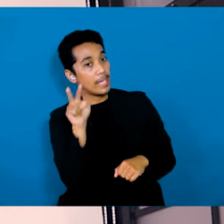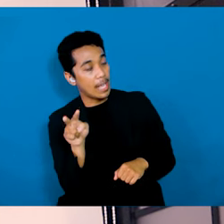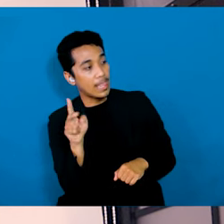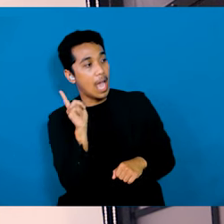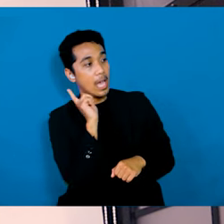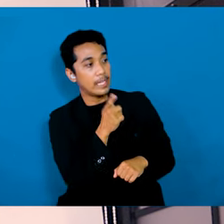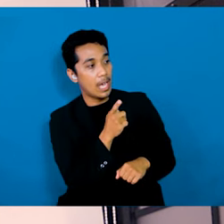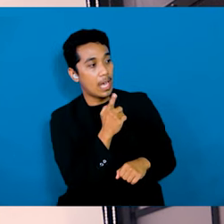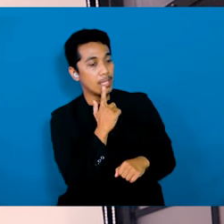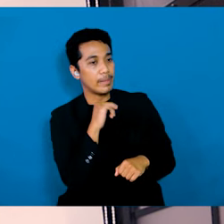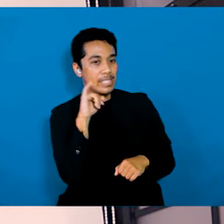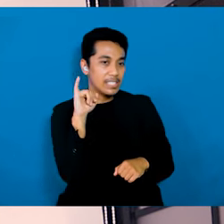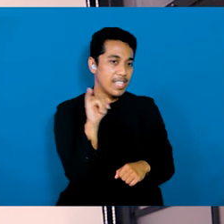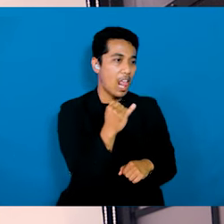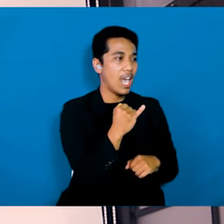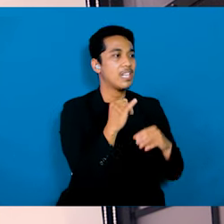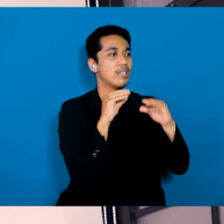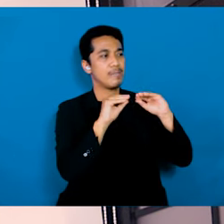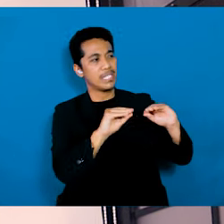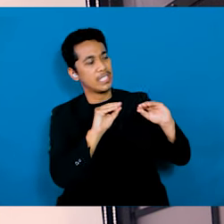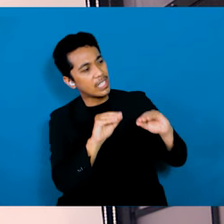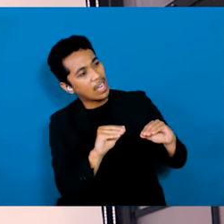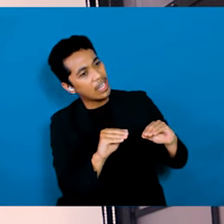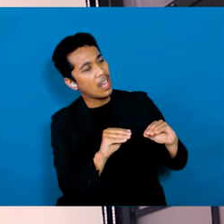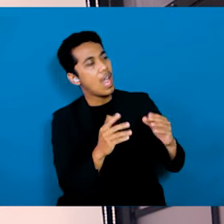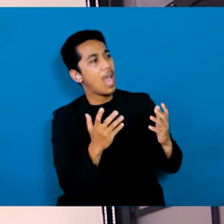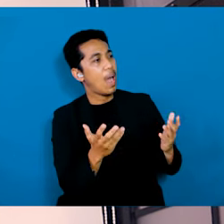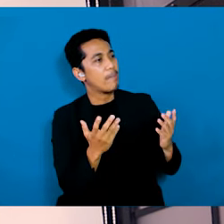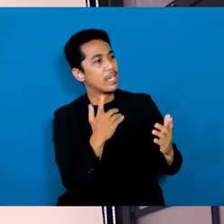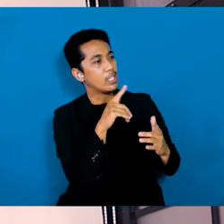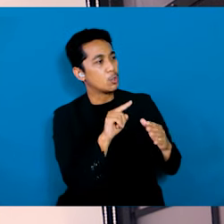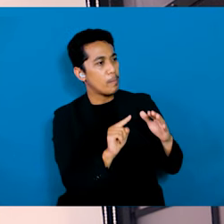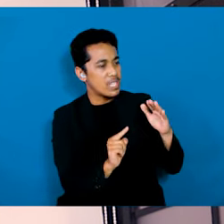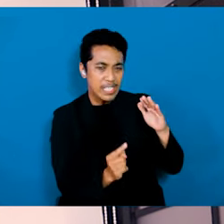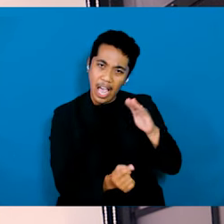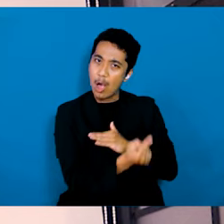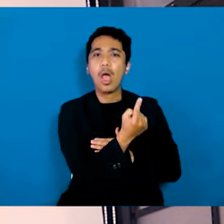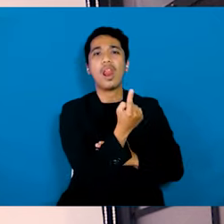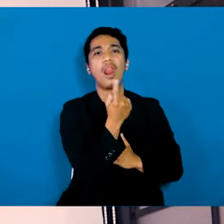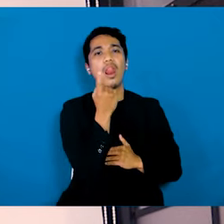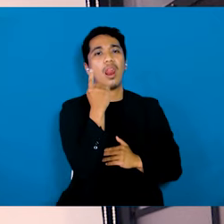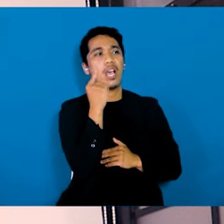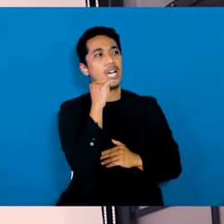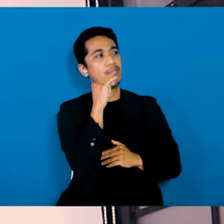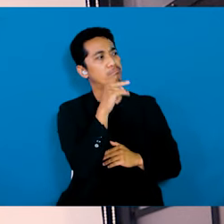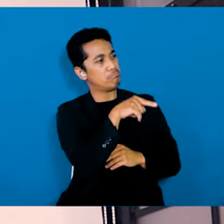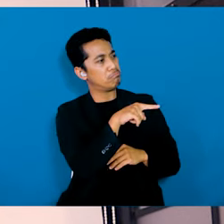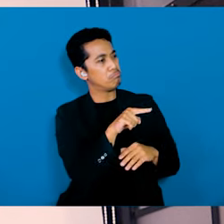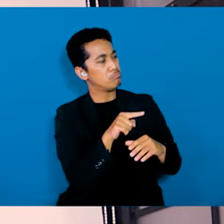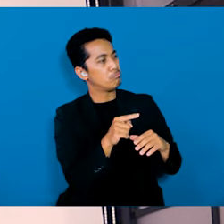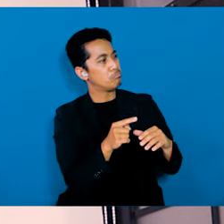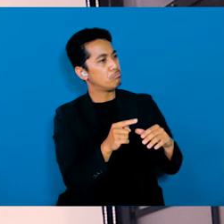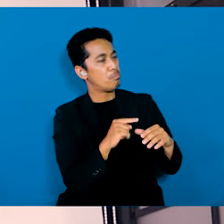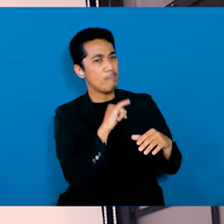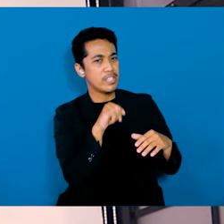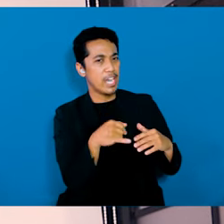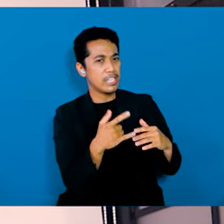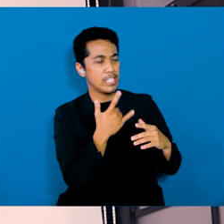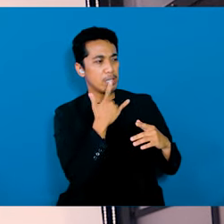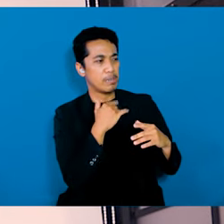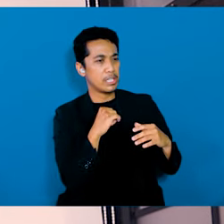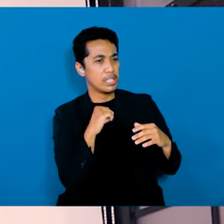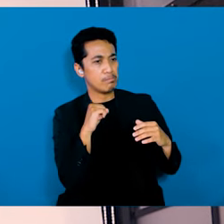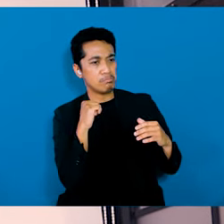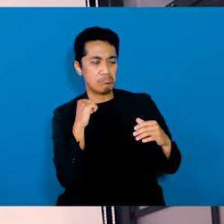melihat ada sesuatu yang salah nih di pendidikan begitu, itu menjadi starting point Mbak Ipung untuk mulai menjadi